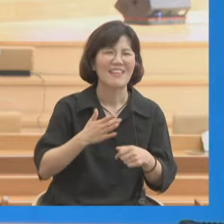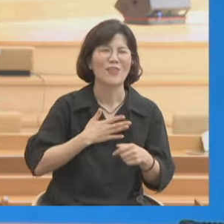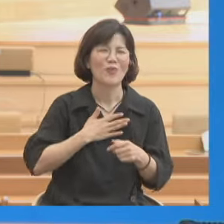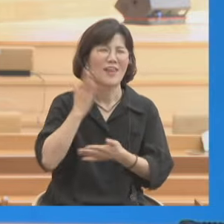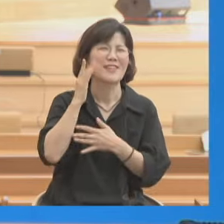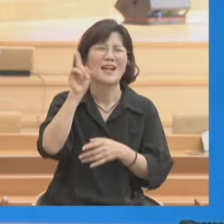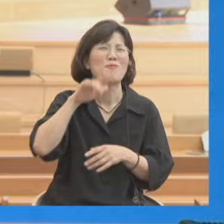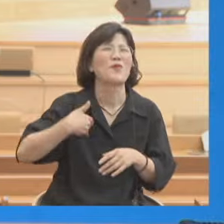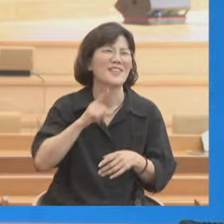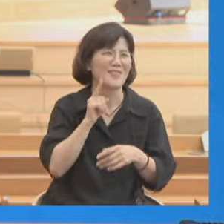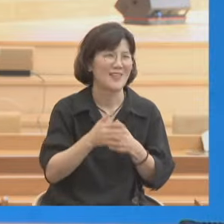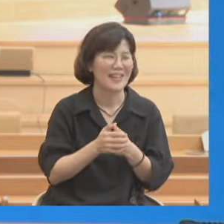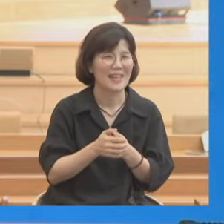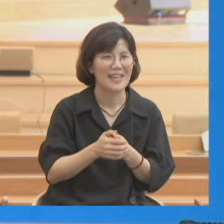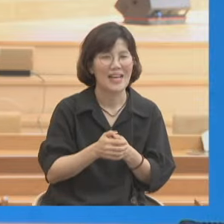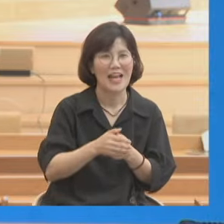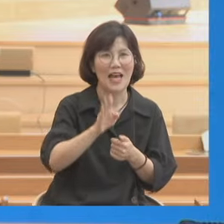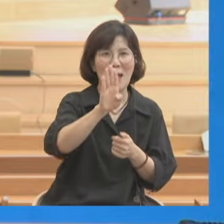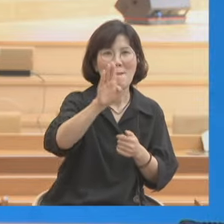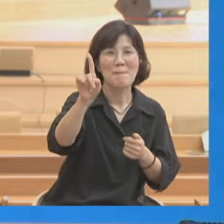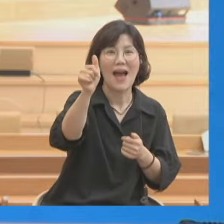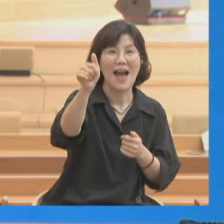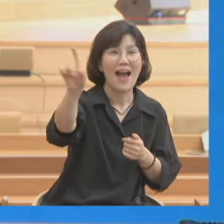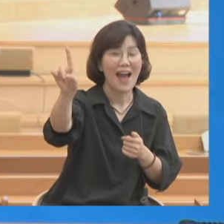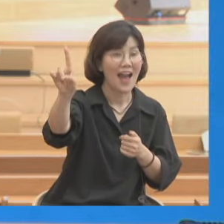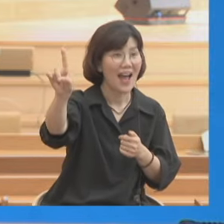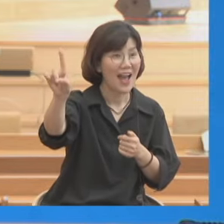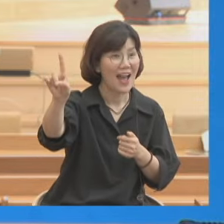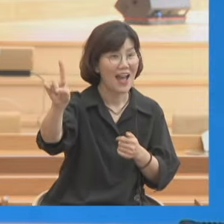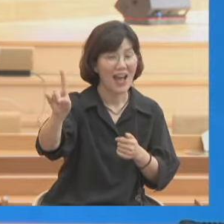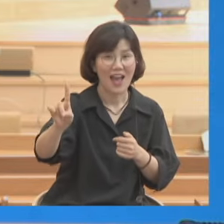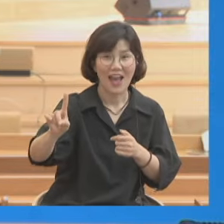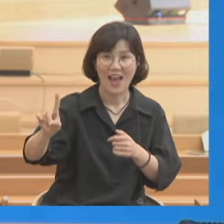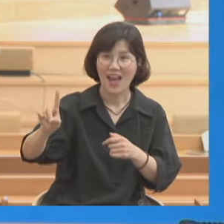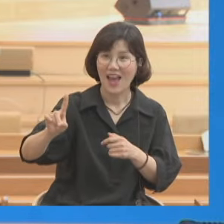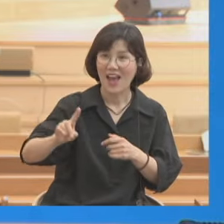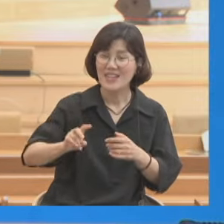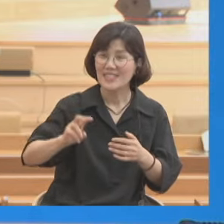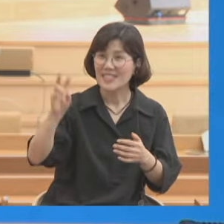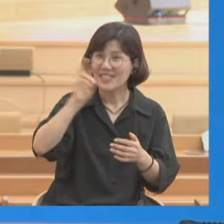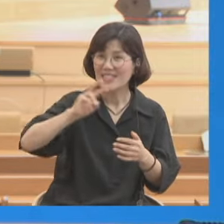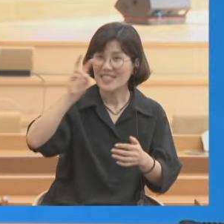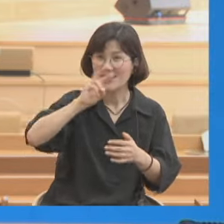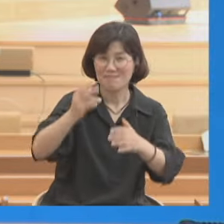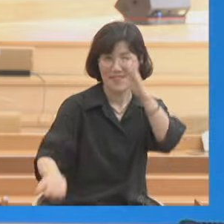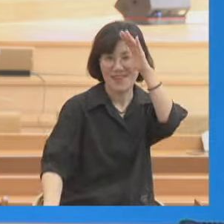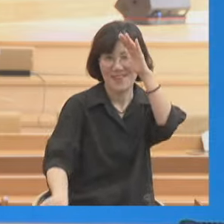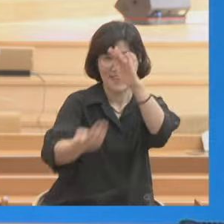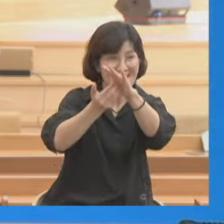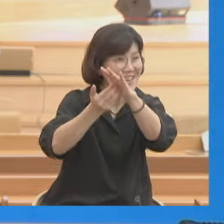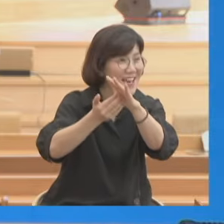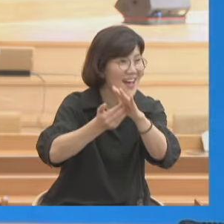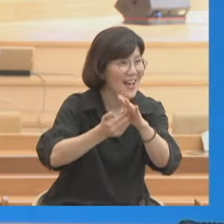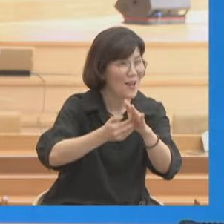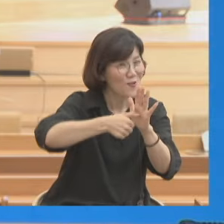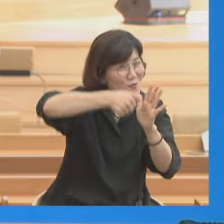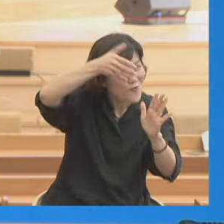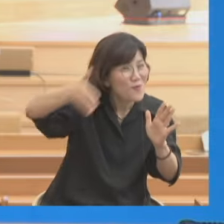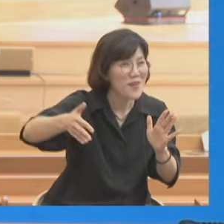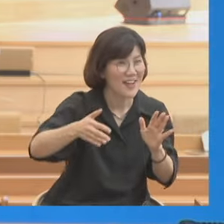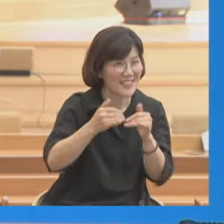누구냐? 요한 세바스찬 바하가 잘했어요. 여러분, 바하를 모르는 사람이 없죠? 음악을 전공하지 않아도 바하는